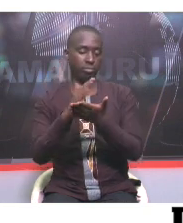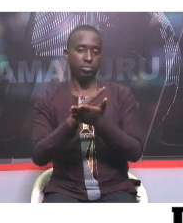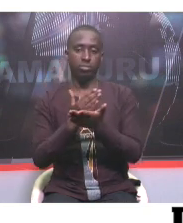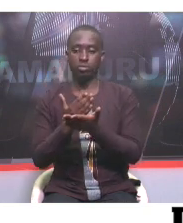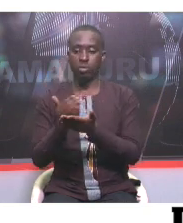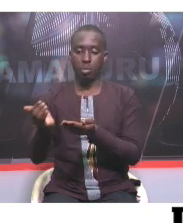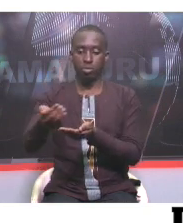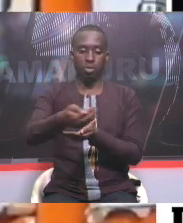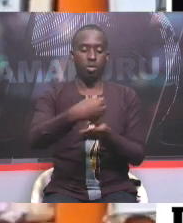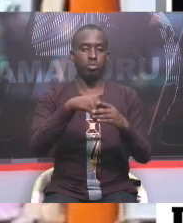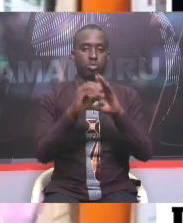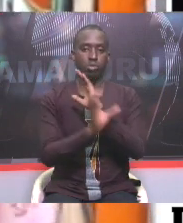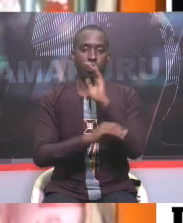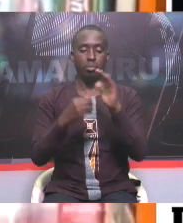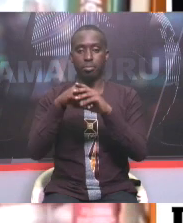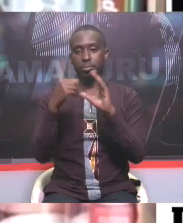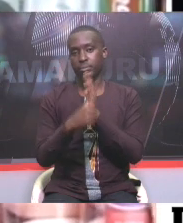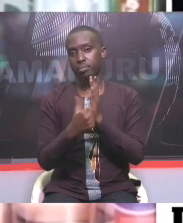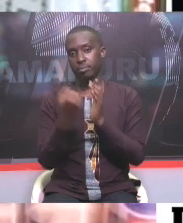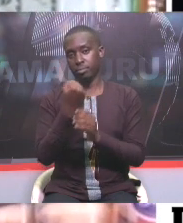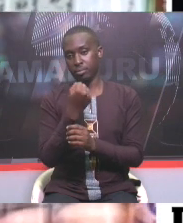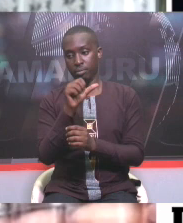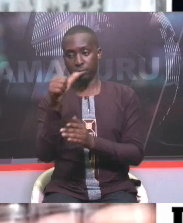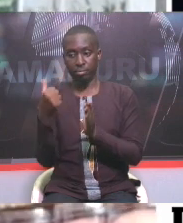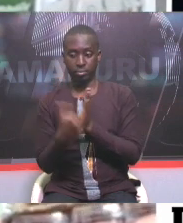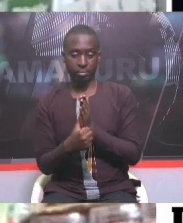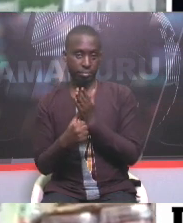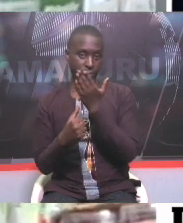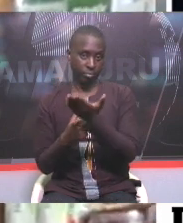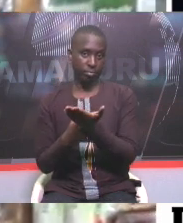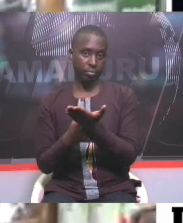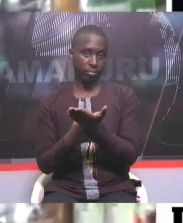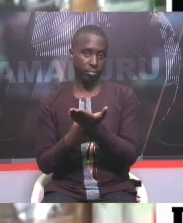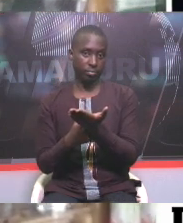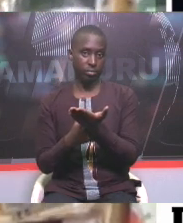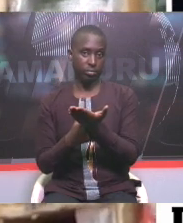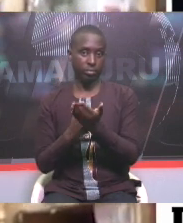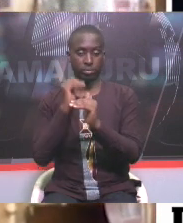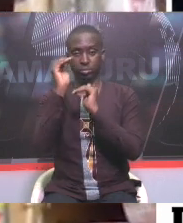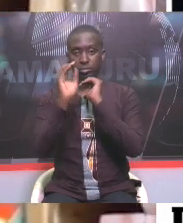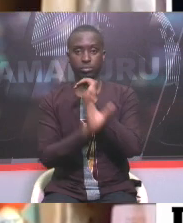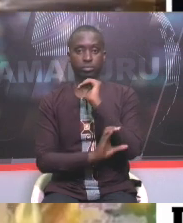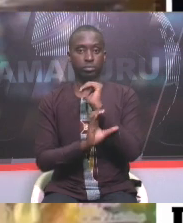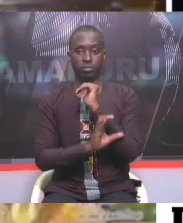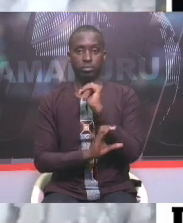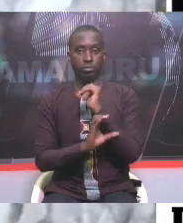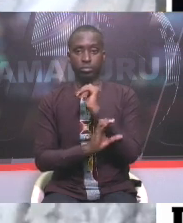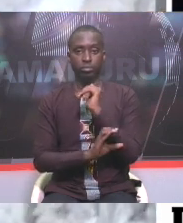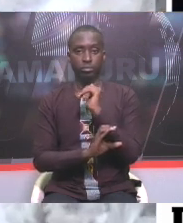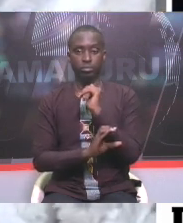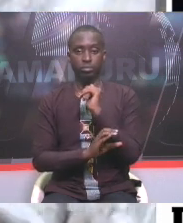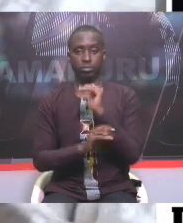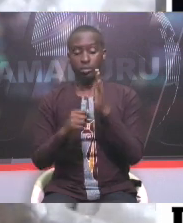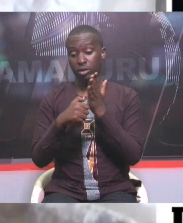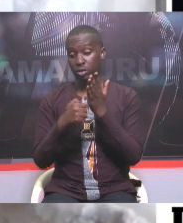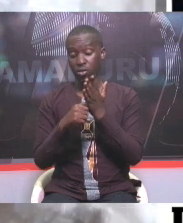mu gihugu urimo ibibazo bikomeye. Buriya rero hari ikindi kibazo buriya gihari rwego rw'igihugu gitoshye icyungo